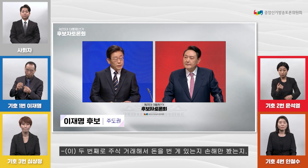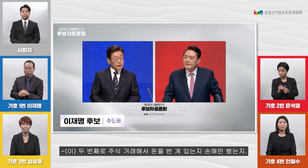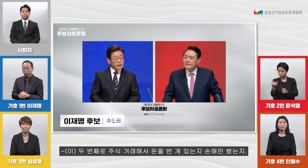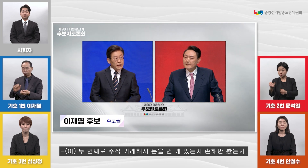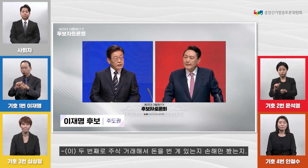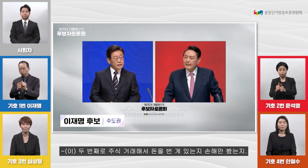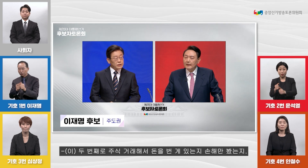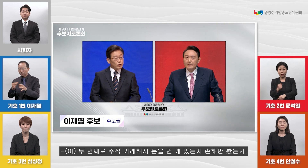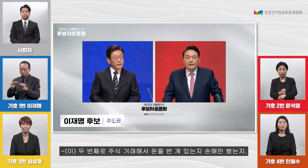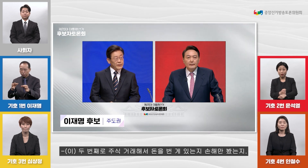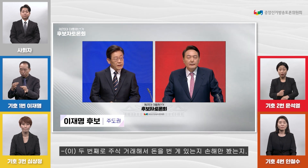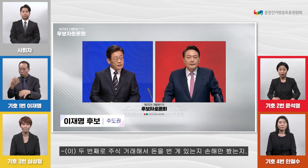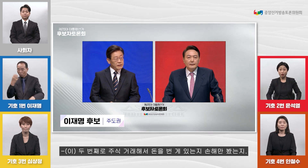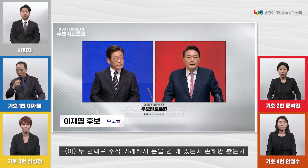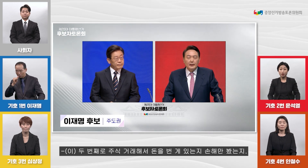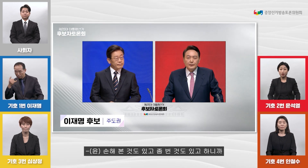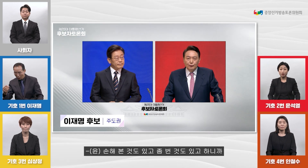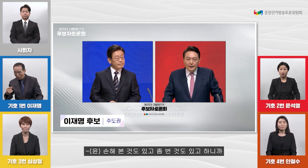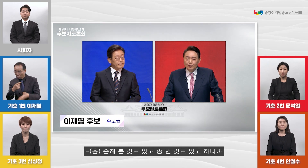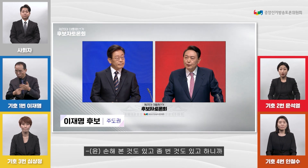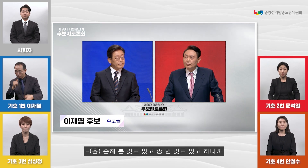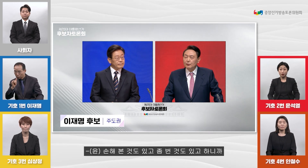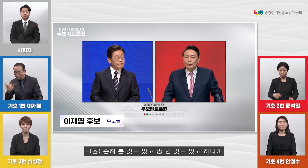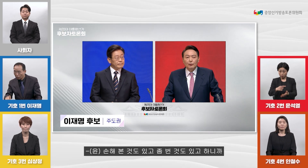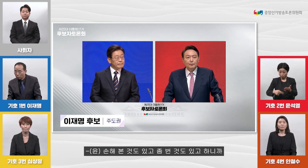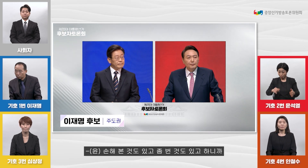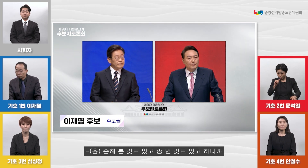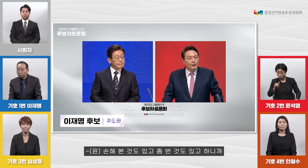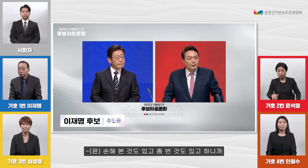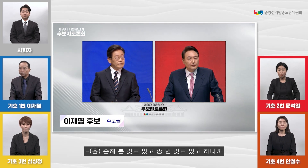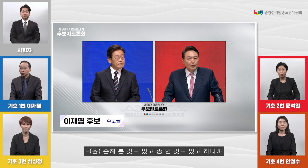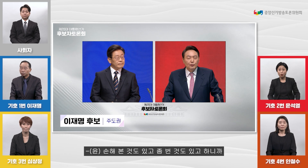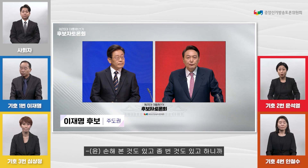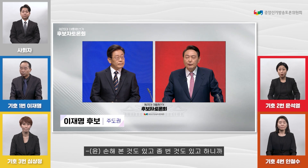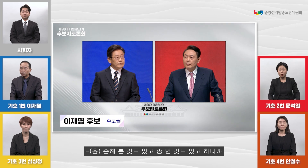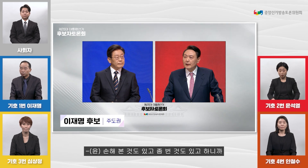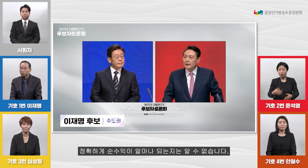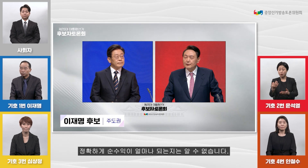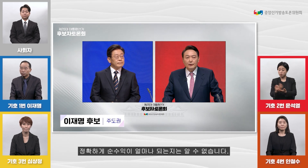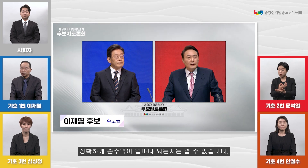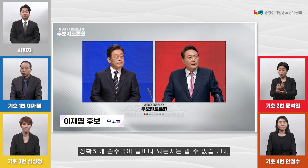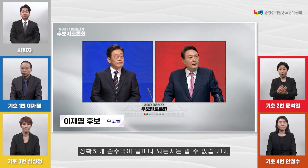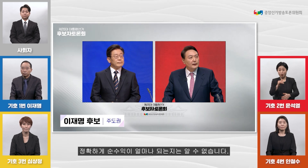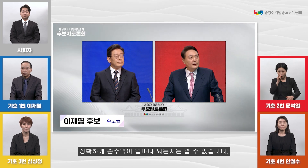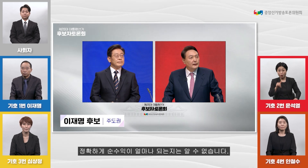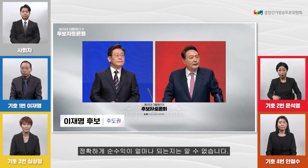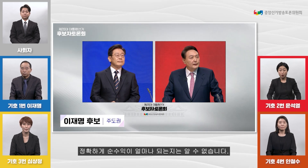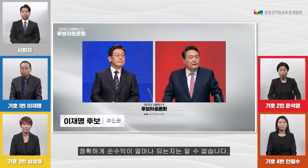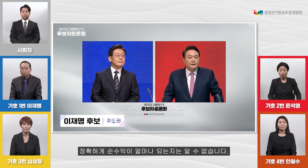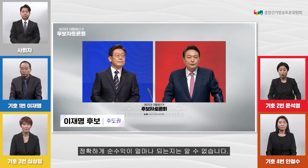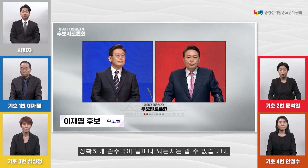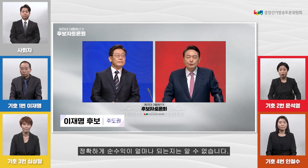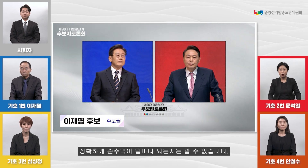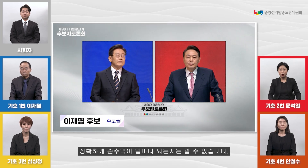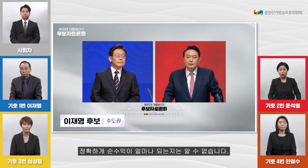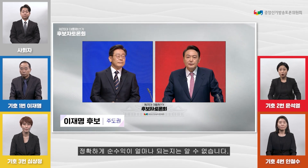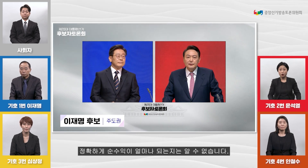돈을 버는 게 있는지 손해만 봤는지. 아니 손해 본 것도 있고 뭐 좀 번 것도 있고 하니까 정확하게